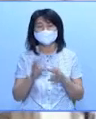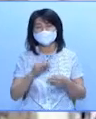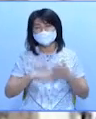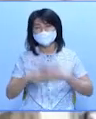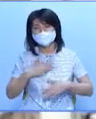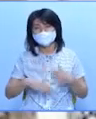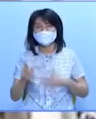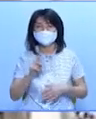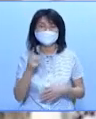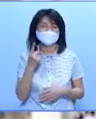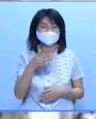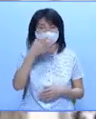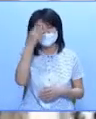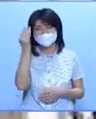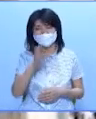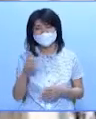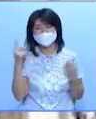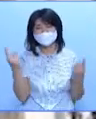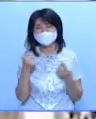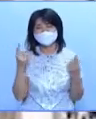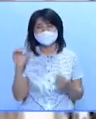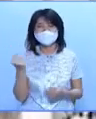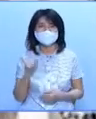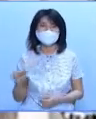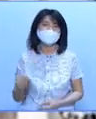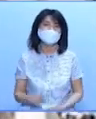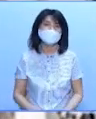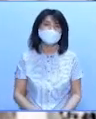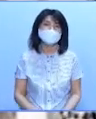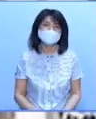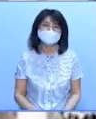подрастающее поколение не забывает о Великой Победе. Валерия Степчук, Ертасахпарат.